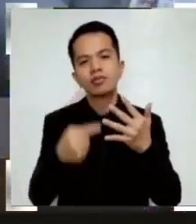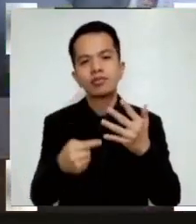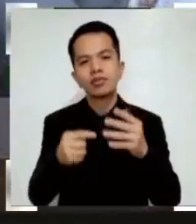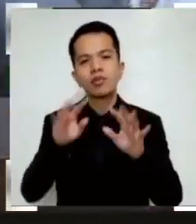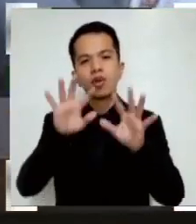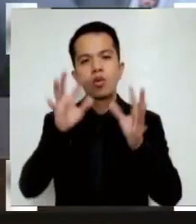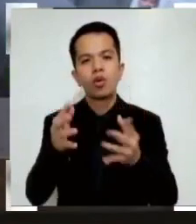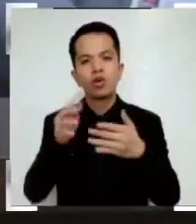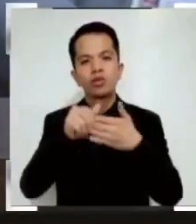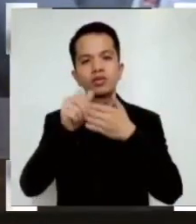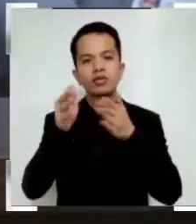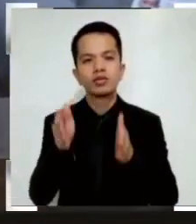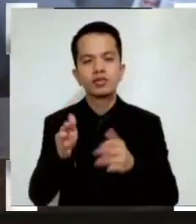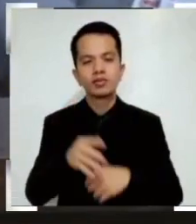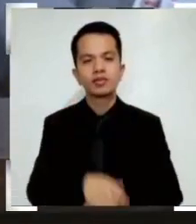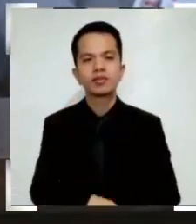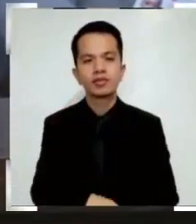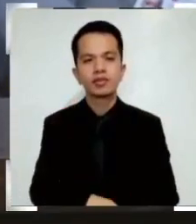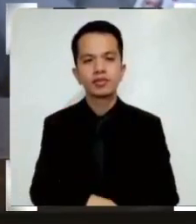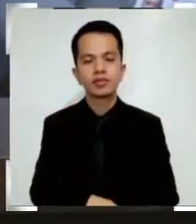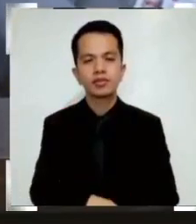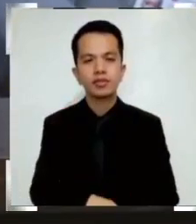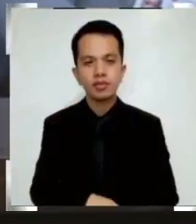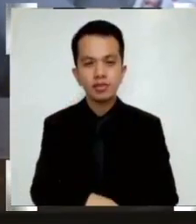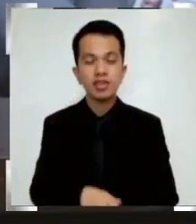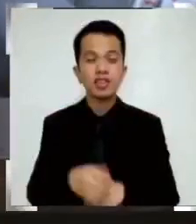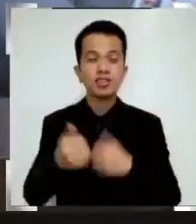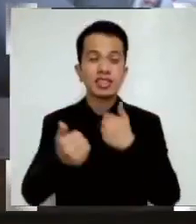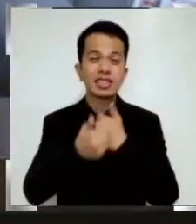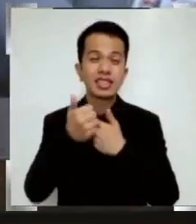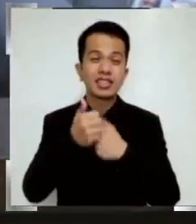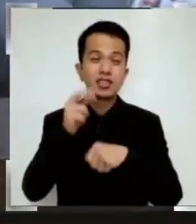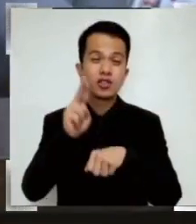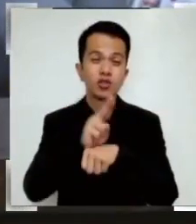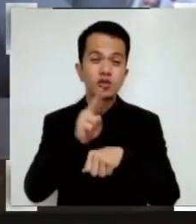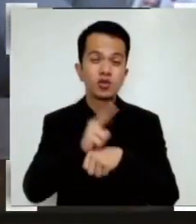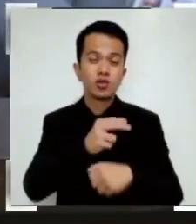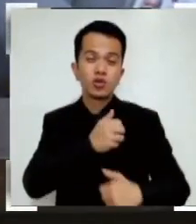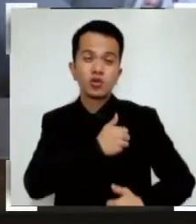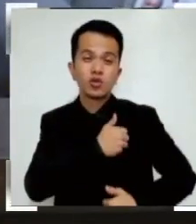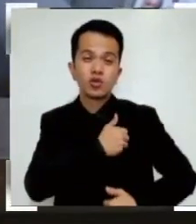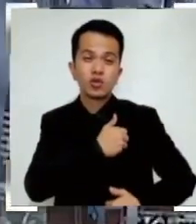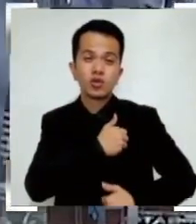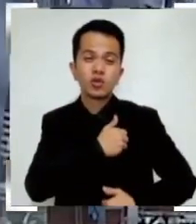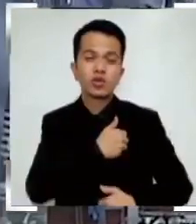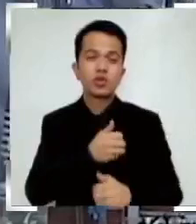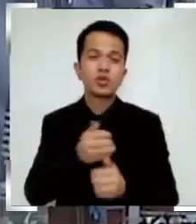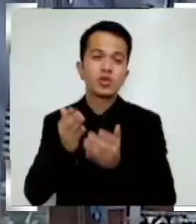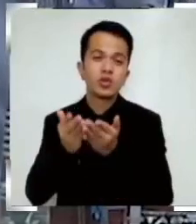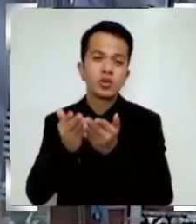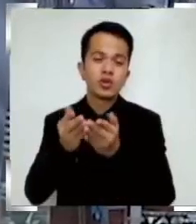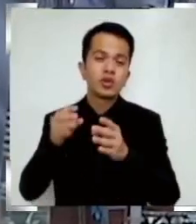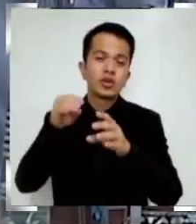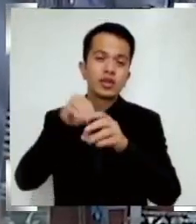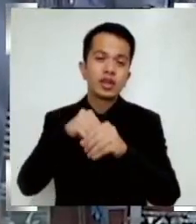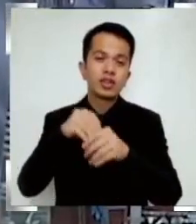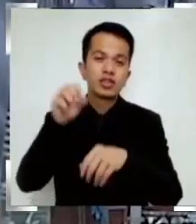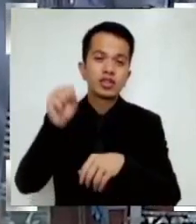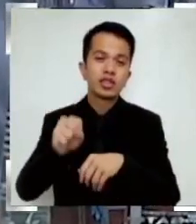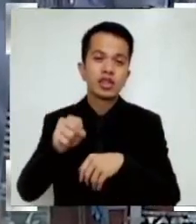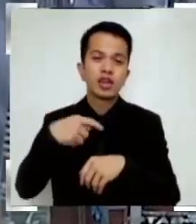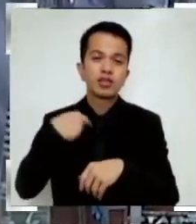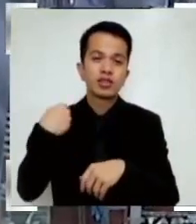We must oppose the dangerous use of Coast Guard and maritime militia vessels in the South China Sea. The militarization